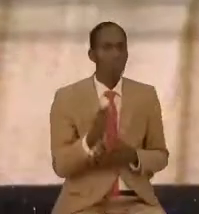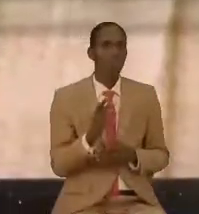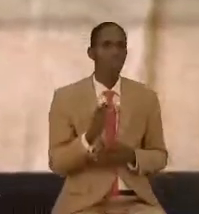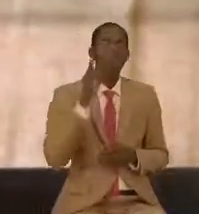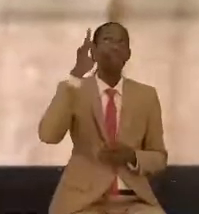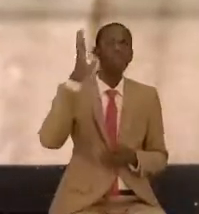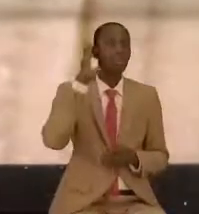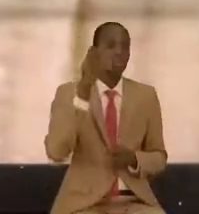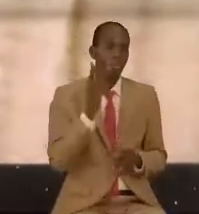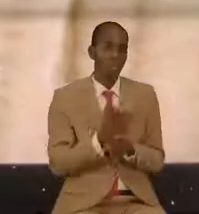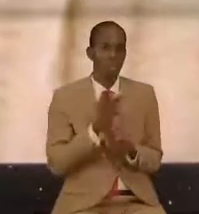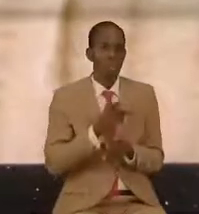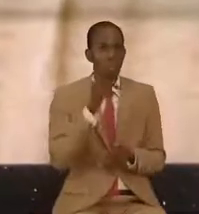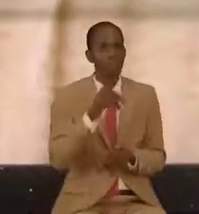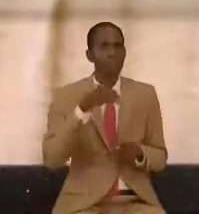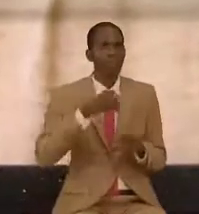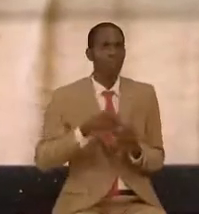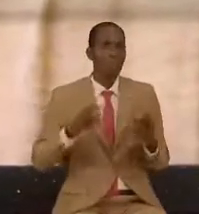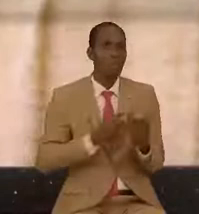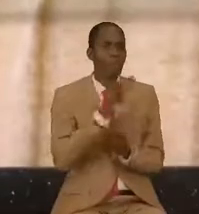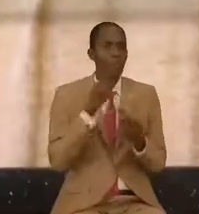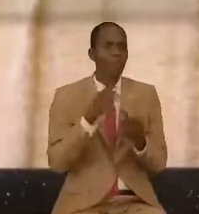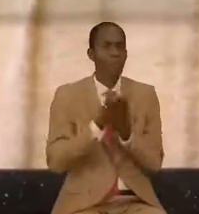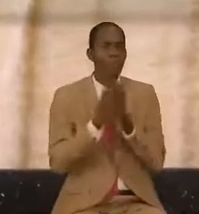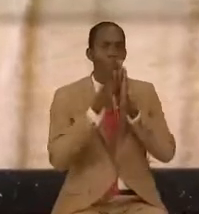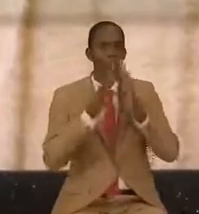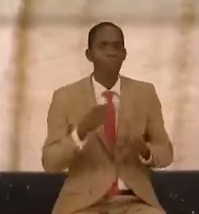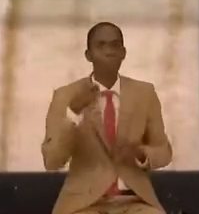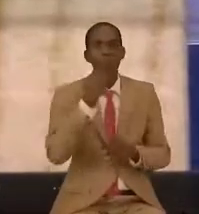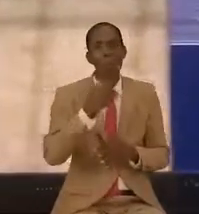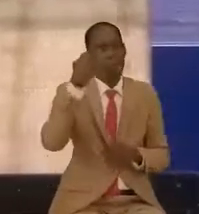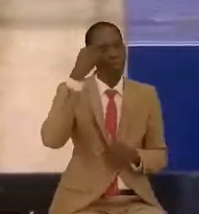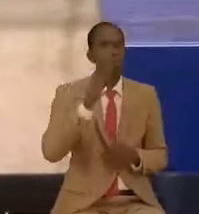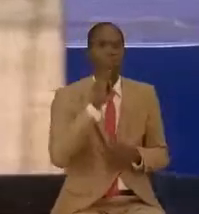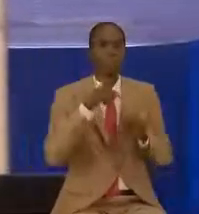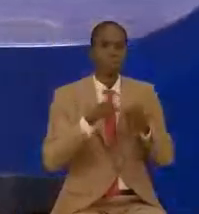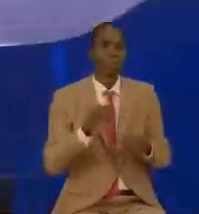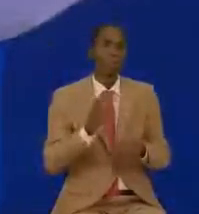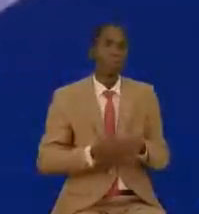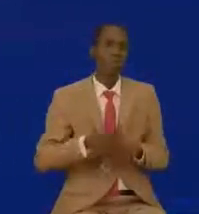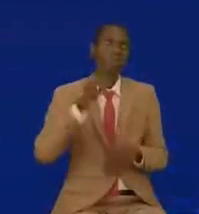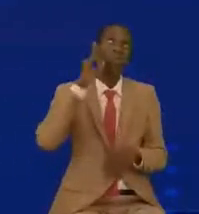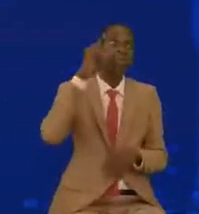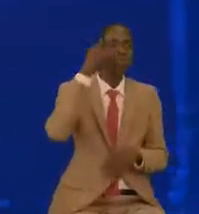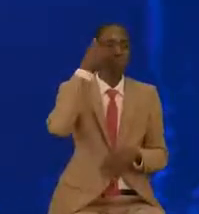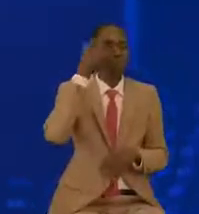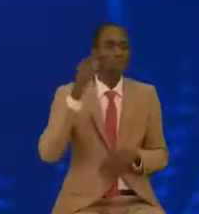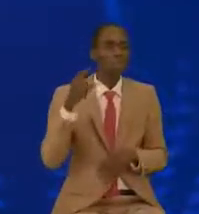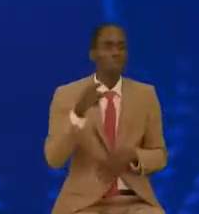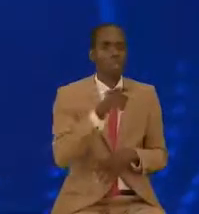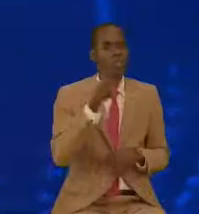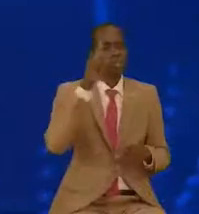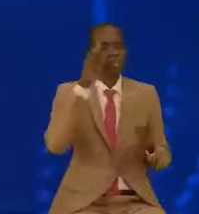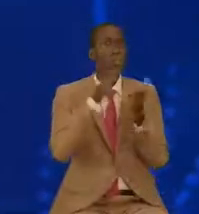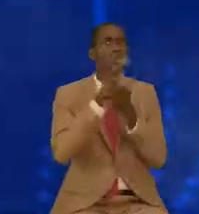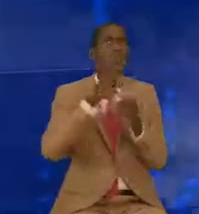À celui qui est ferme dans ses sentiments, tu assures la paix, parce qu'il se confie en